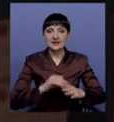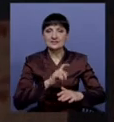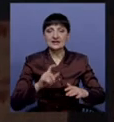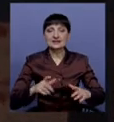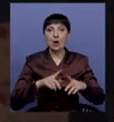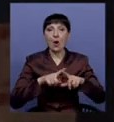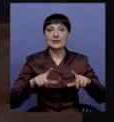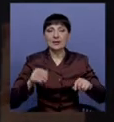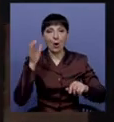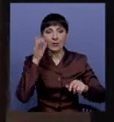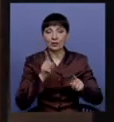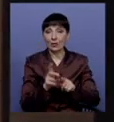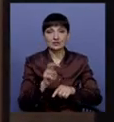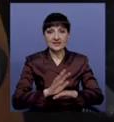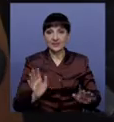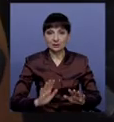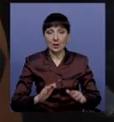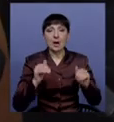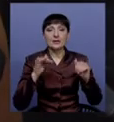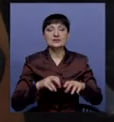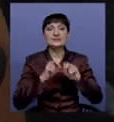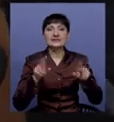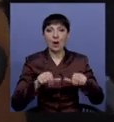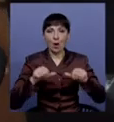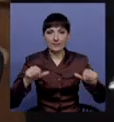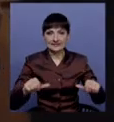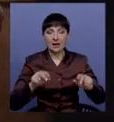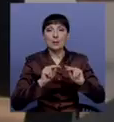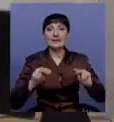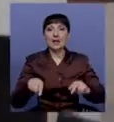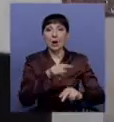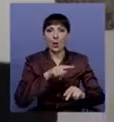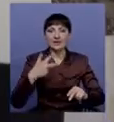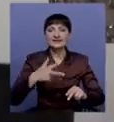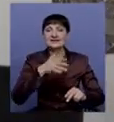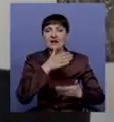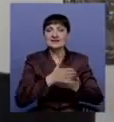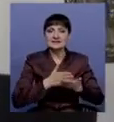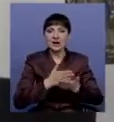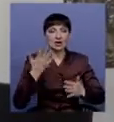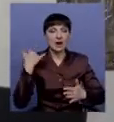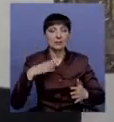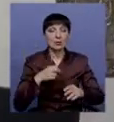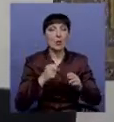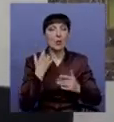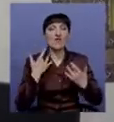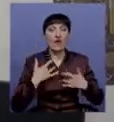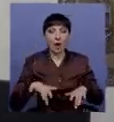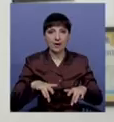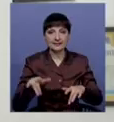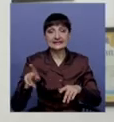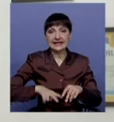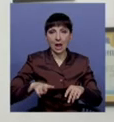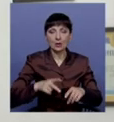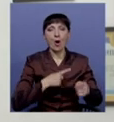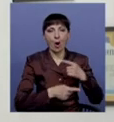отдела образования здесь тоже не было. Однако по решению специальной комиссии педагога с 30-летним стажем, который ранее был уволен директором этой школы,